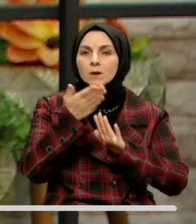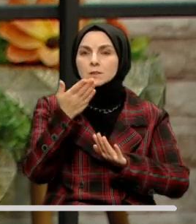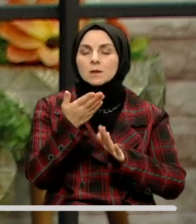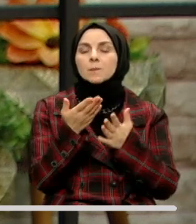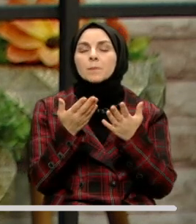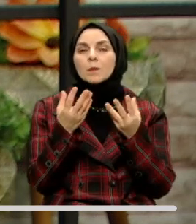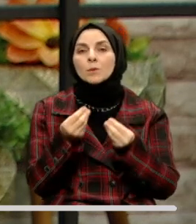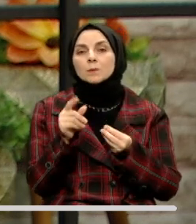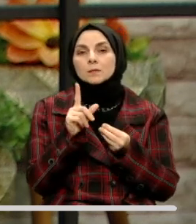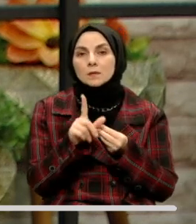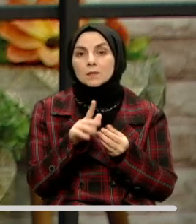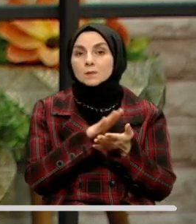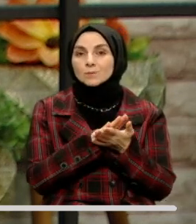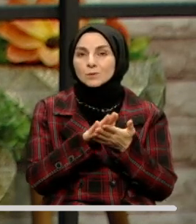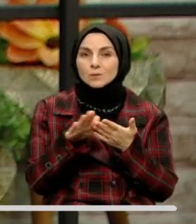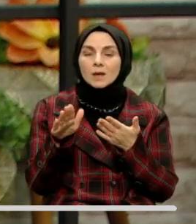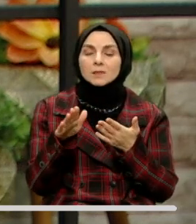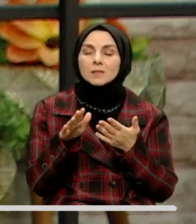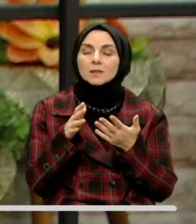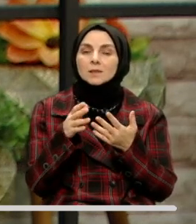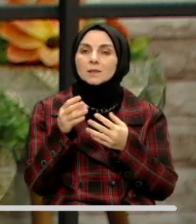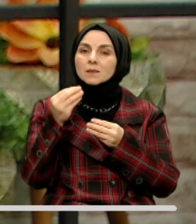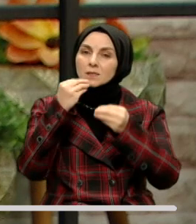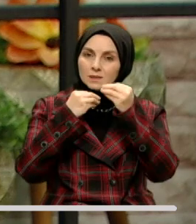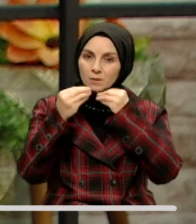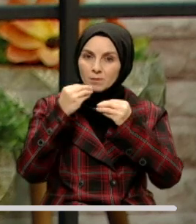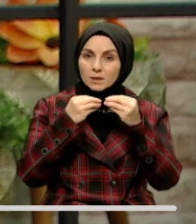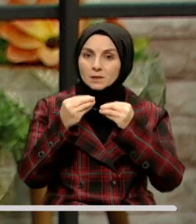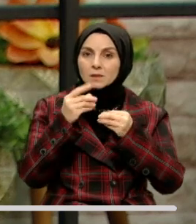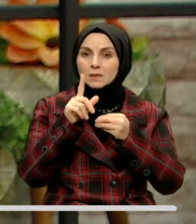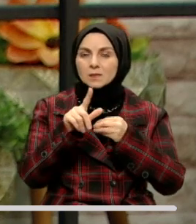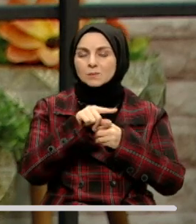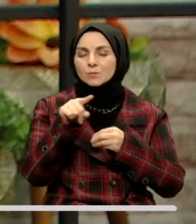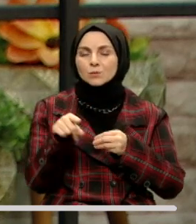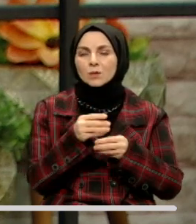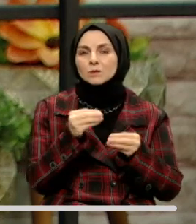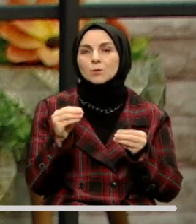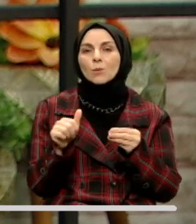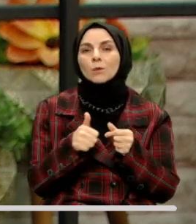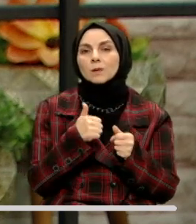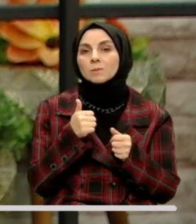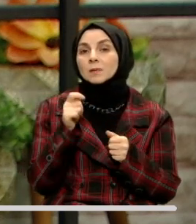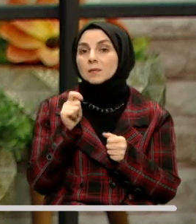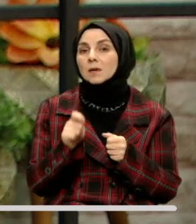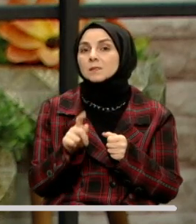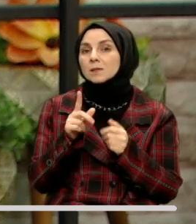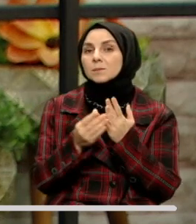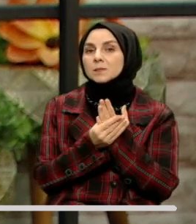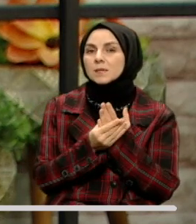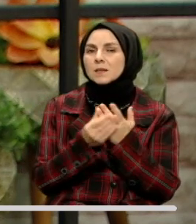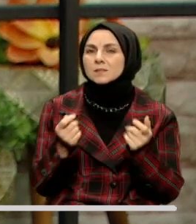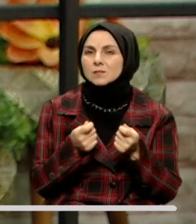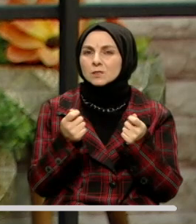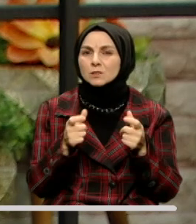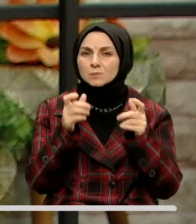protein ihtiyacının karşılanması gerçekten çok çok önemli. Gerçekten bir ders çalışma